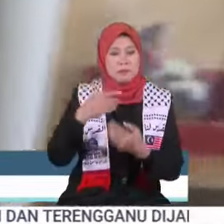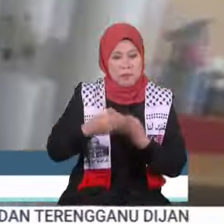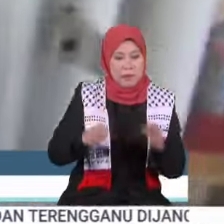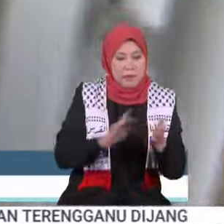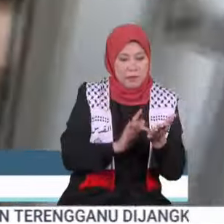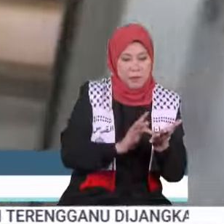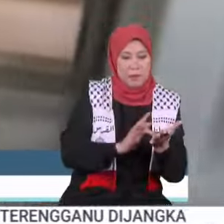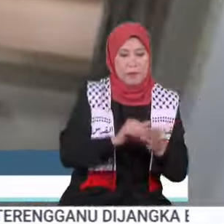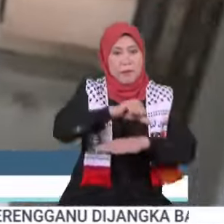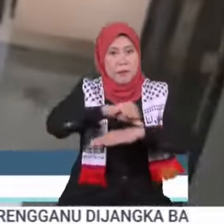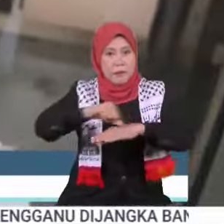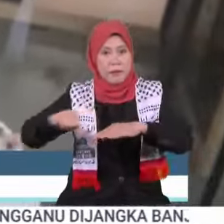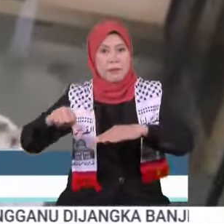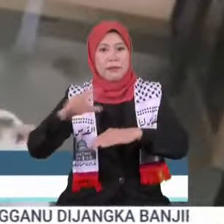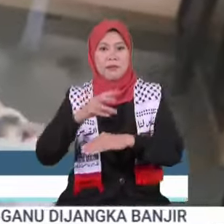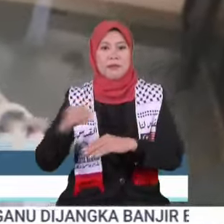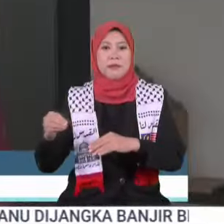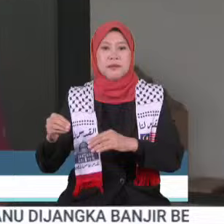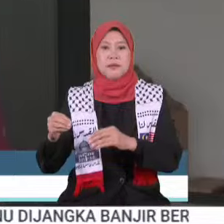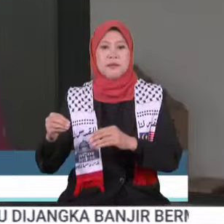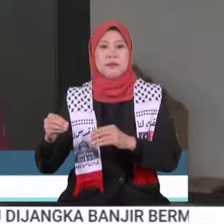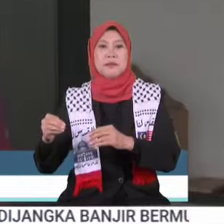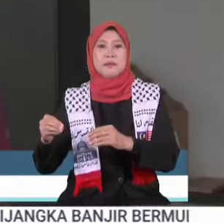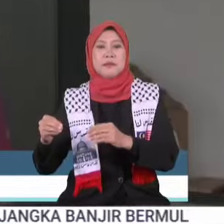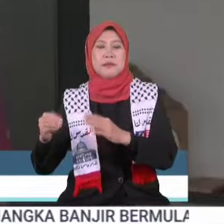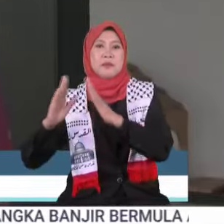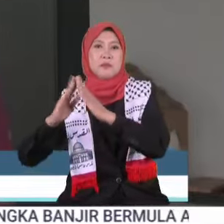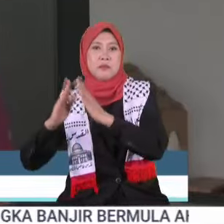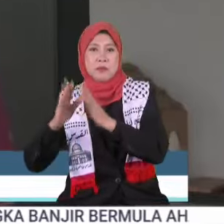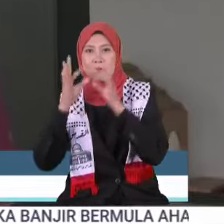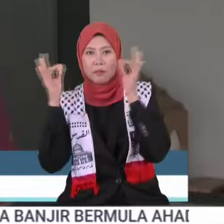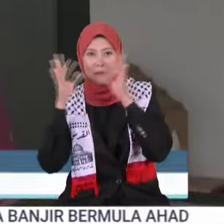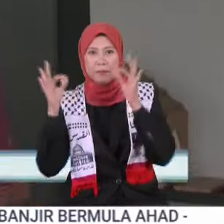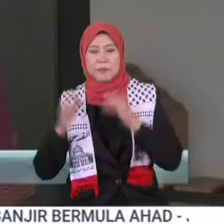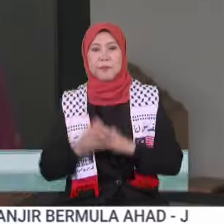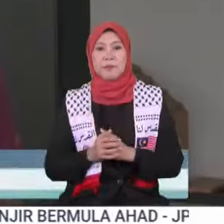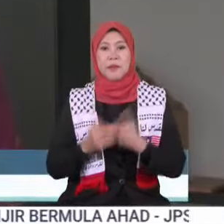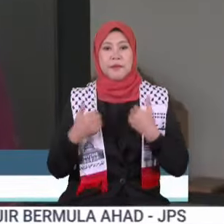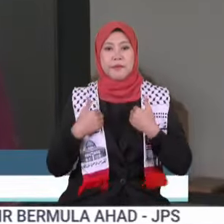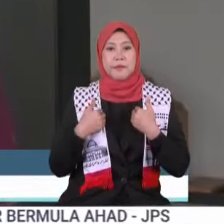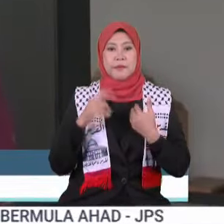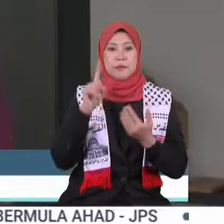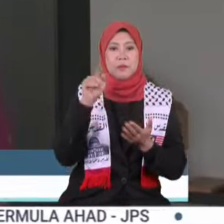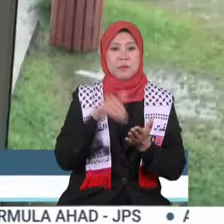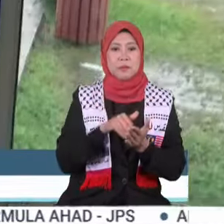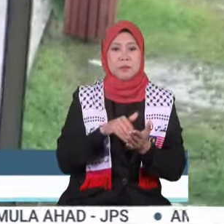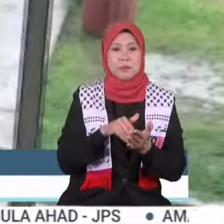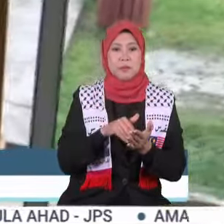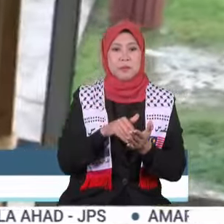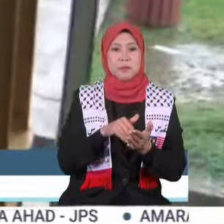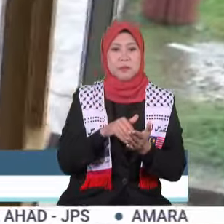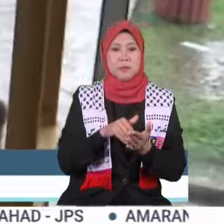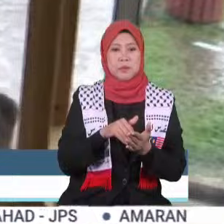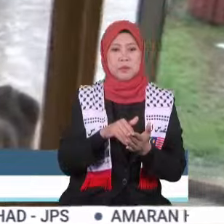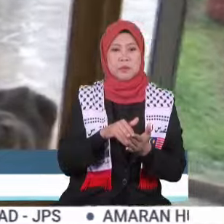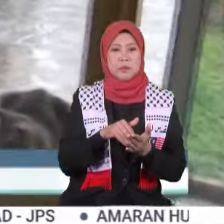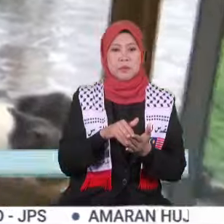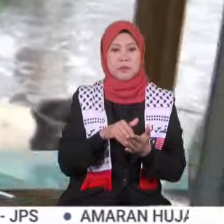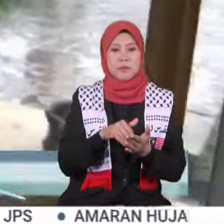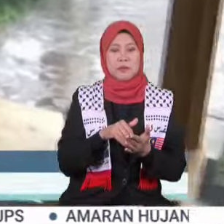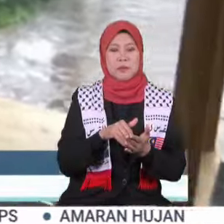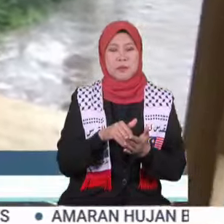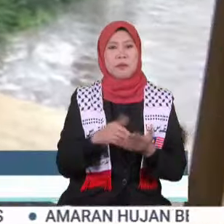rawatan, pembedahan dan kuarantin. Kita ada queue sampai lebih hampir 1,000 ekor yang nak masuk. Daripada situlah saya kata tak apalah,